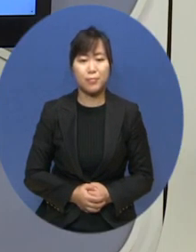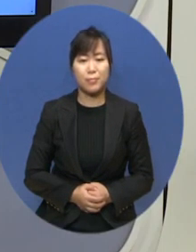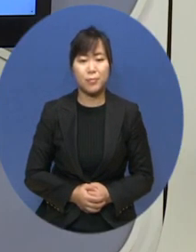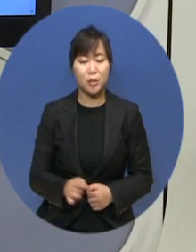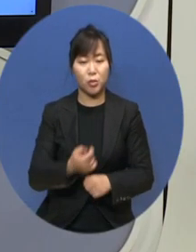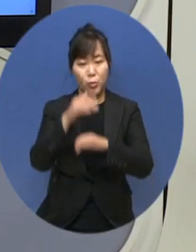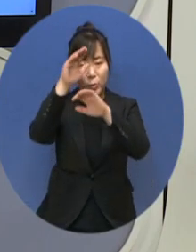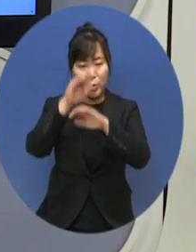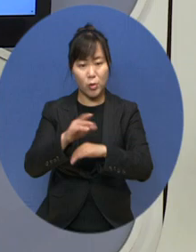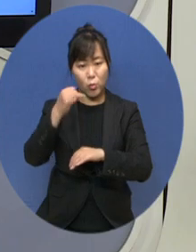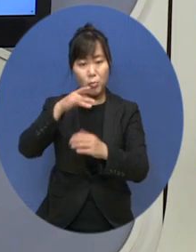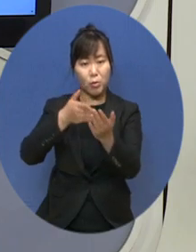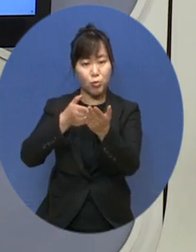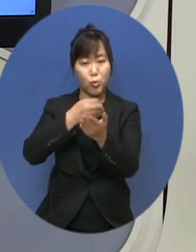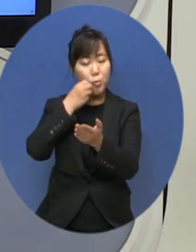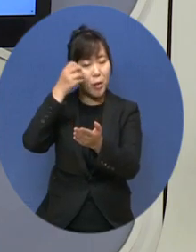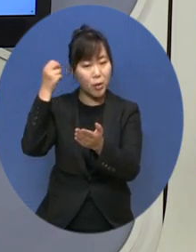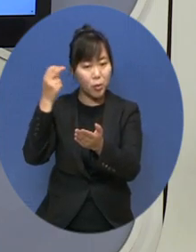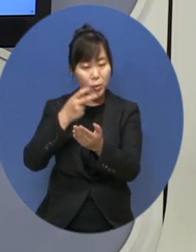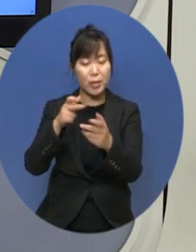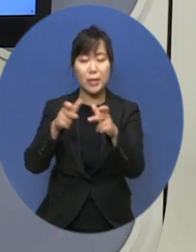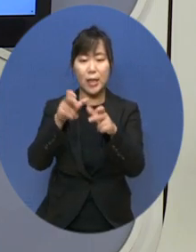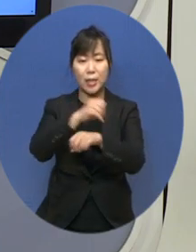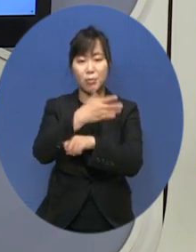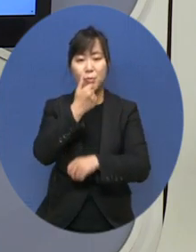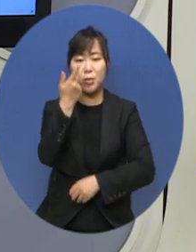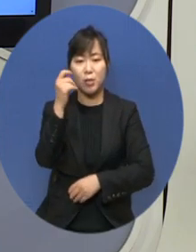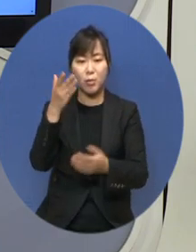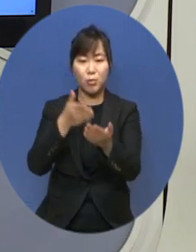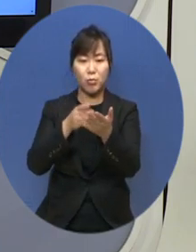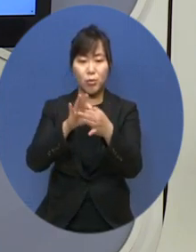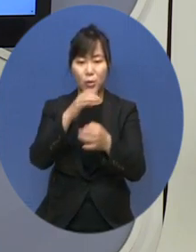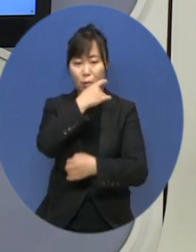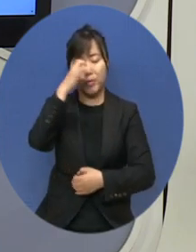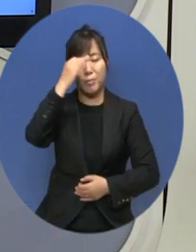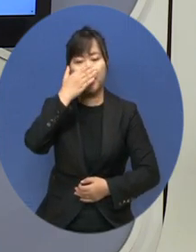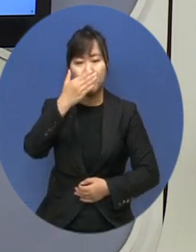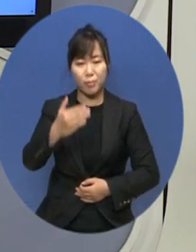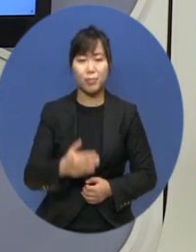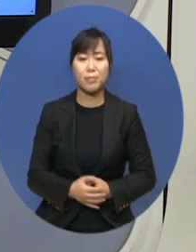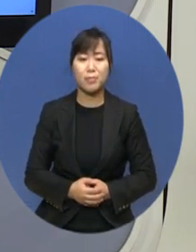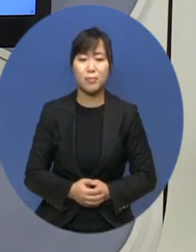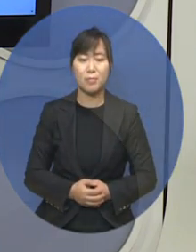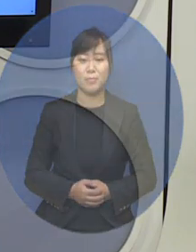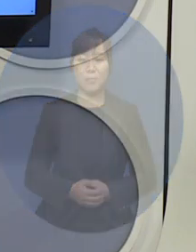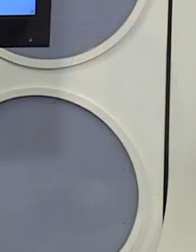이 밖에 자세한 사항은 웰페어 뉴스 홈페이지와 장애인신문, 복지TV 뉴스를 통해 확인할 수 있습니다.